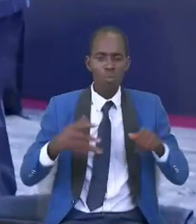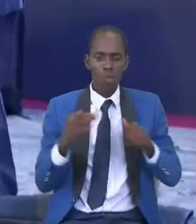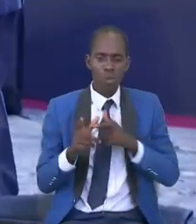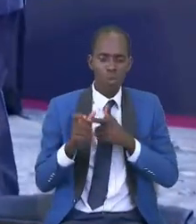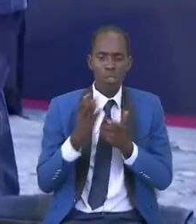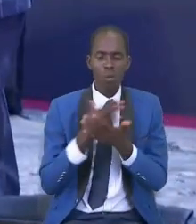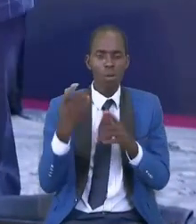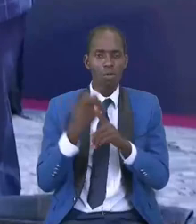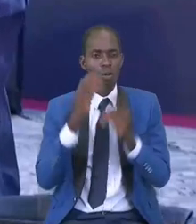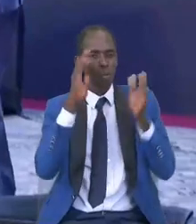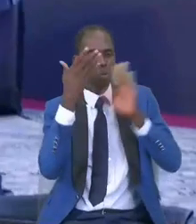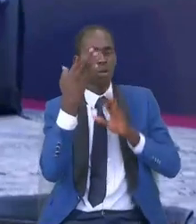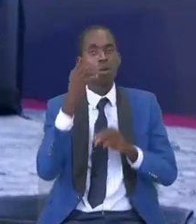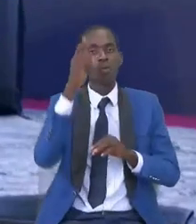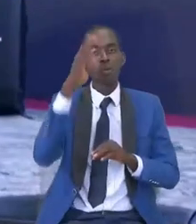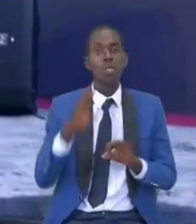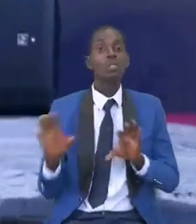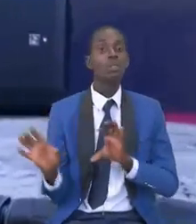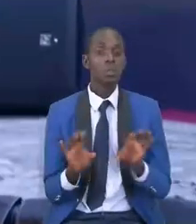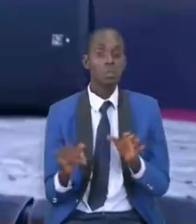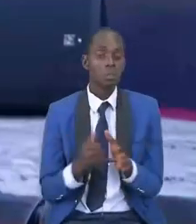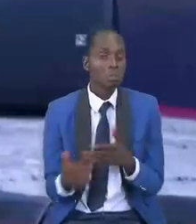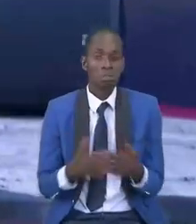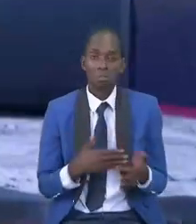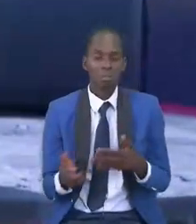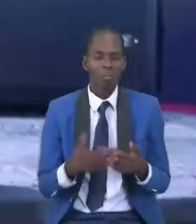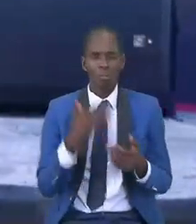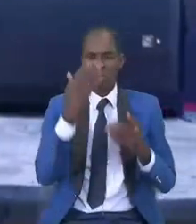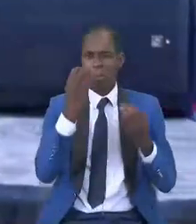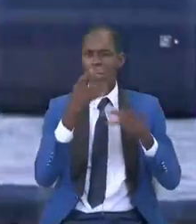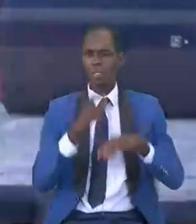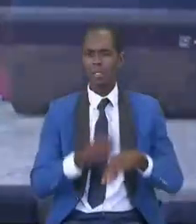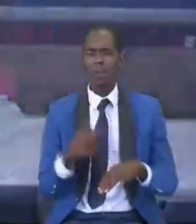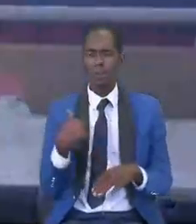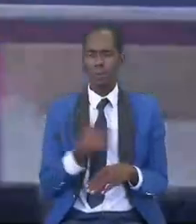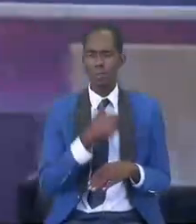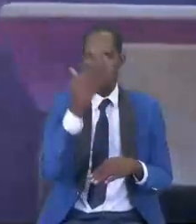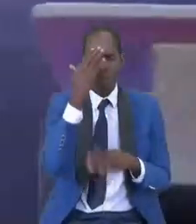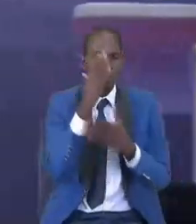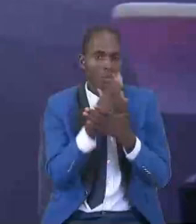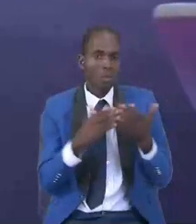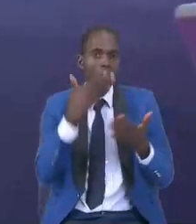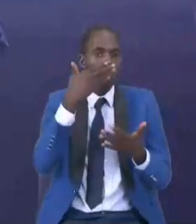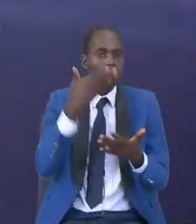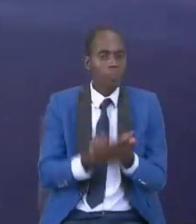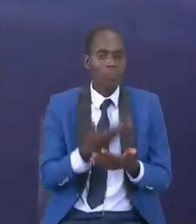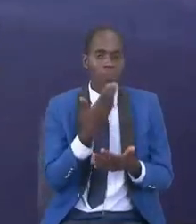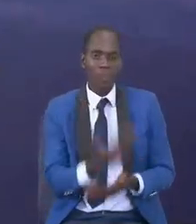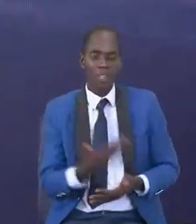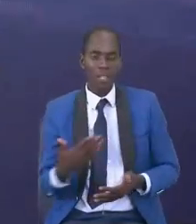devait connaître l'impossibilité de fuir Dieu, il a fait de même. Vous savez, parfois, nous connaissons les bonnes